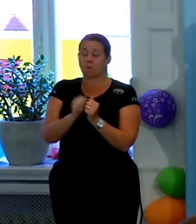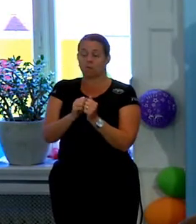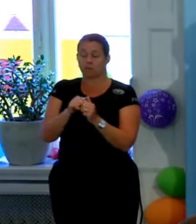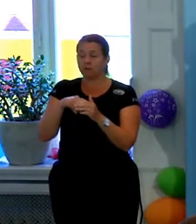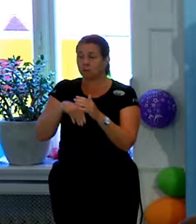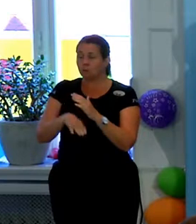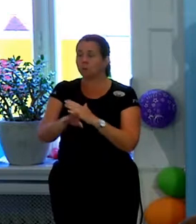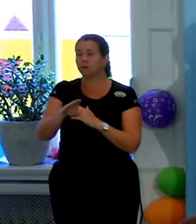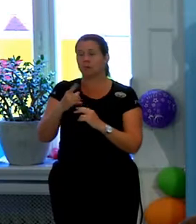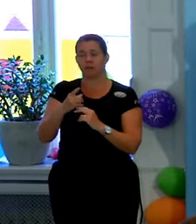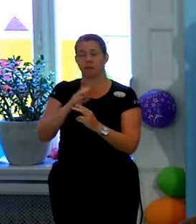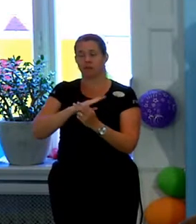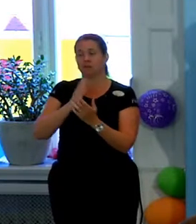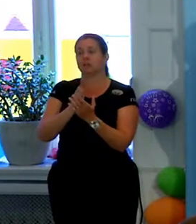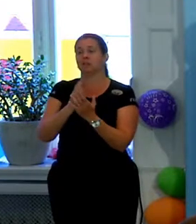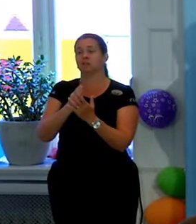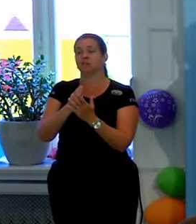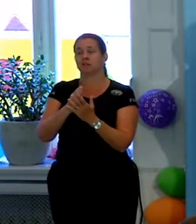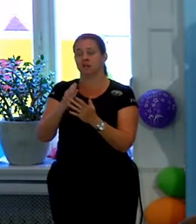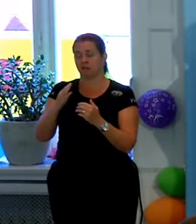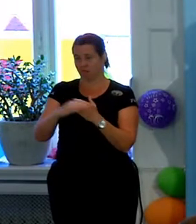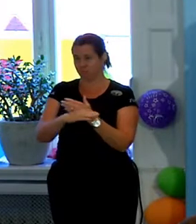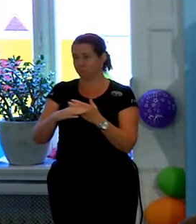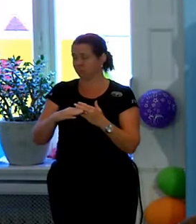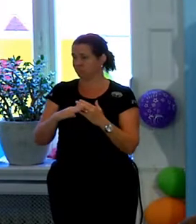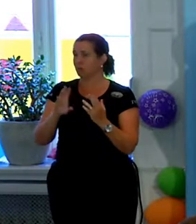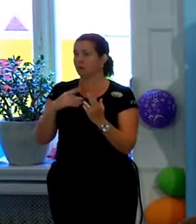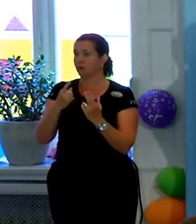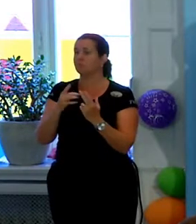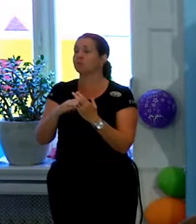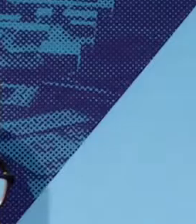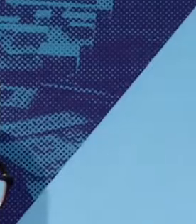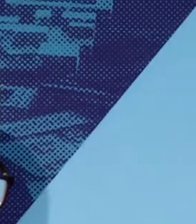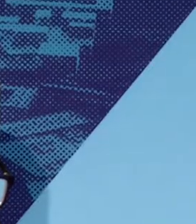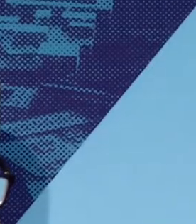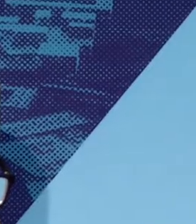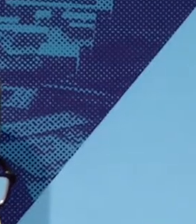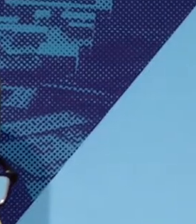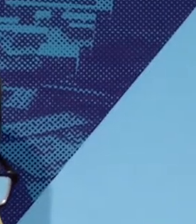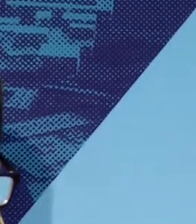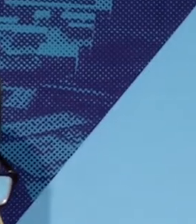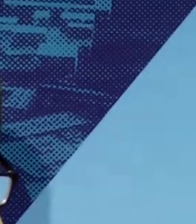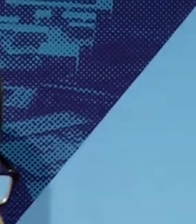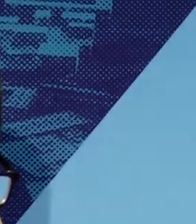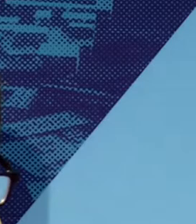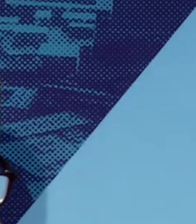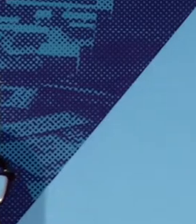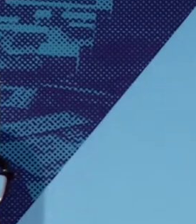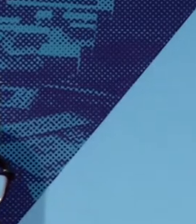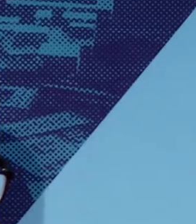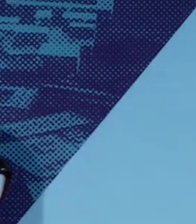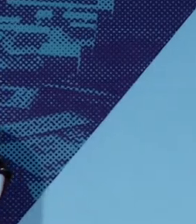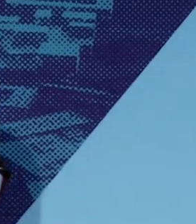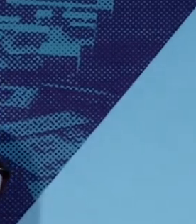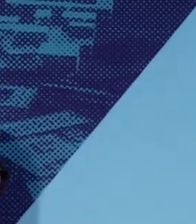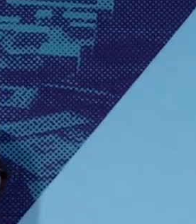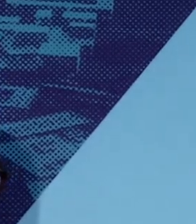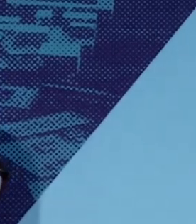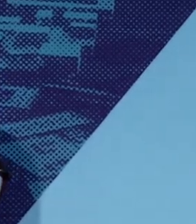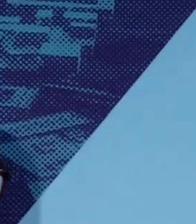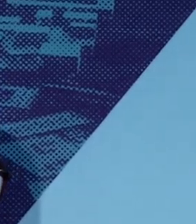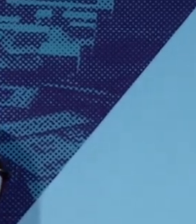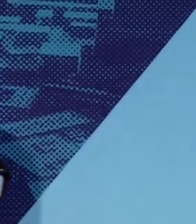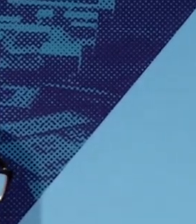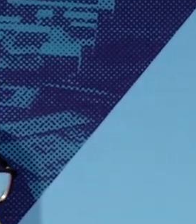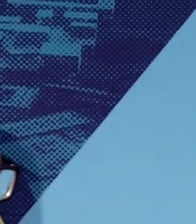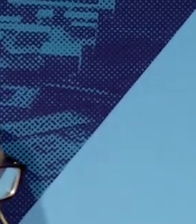är säkerhetsrestriktioner som kan innebära begränsningar för persontrafik. En tunnellösning innebär också en minskad